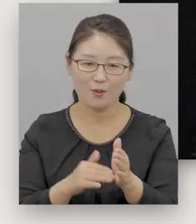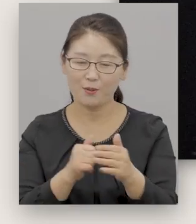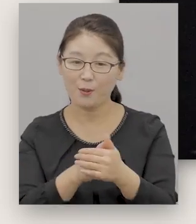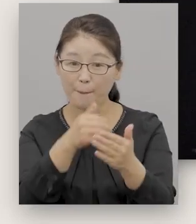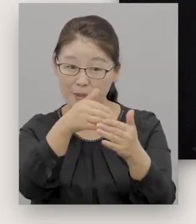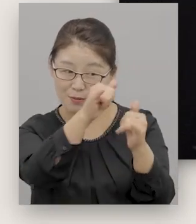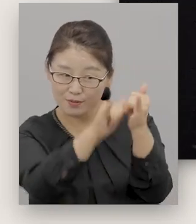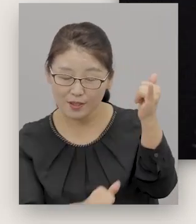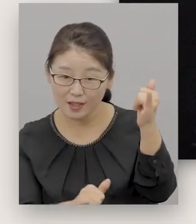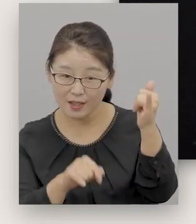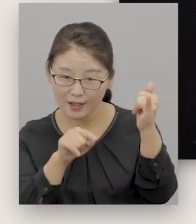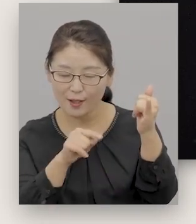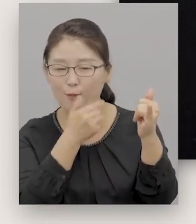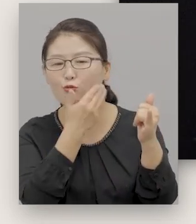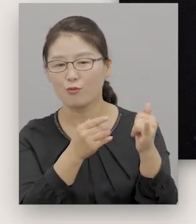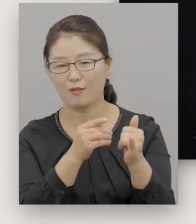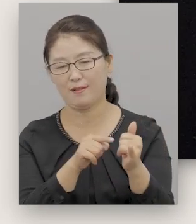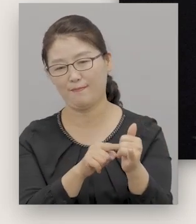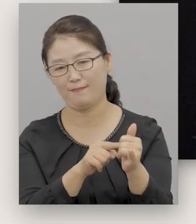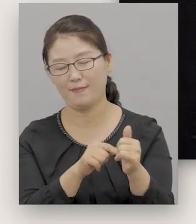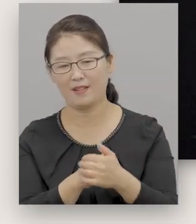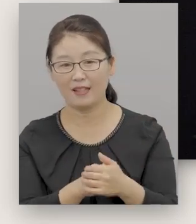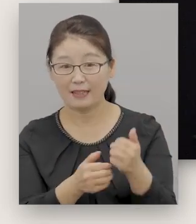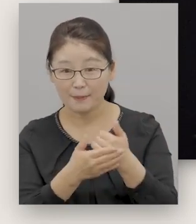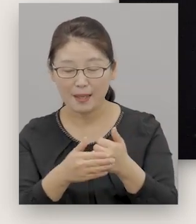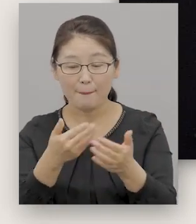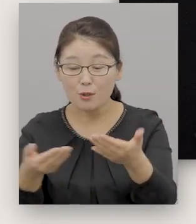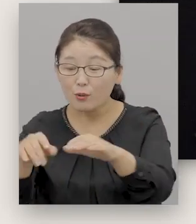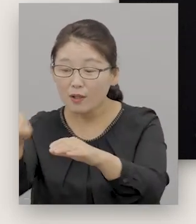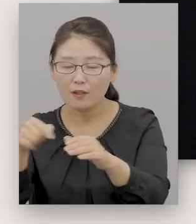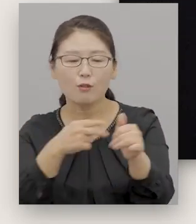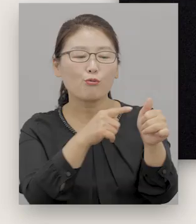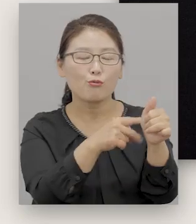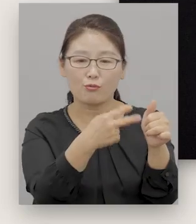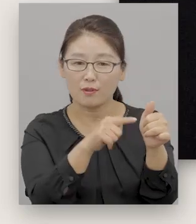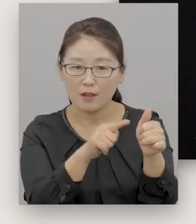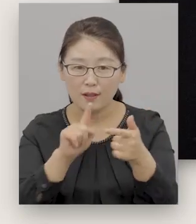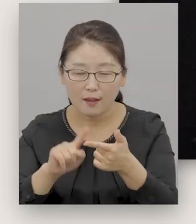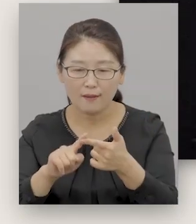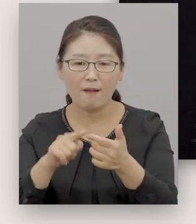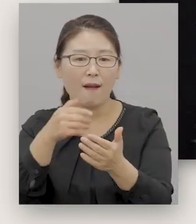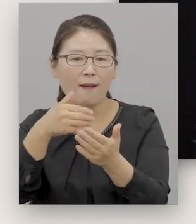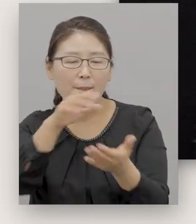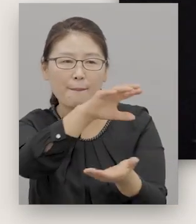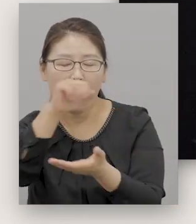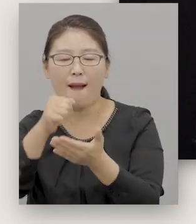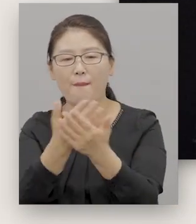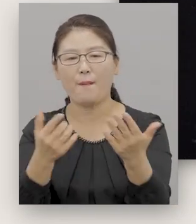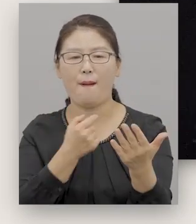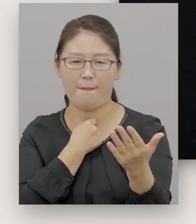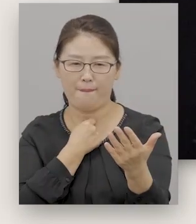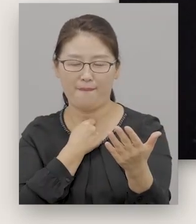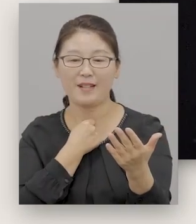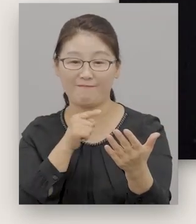미술사적인 접근으로 많은 미술관들에서 듀샹의 그 회고전을 갖고자 하는 그런